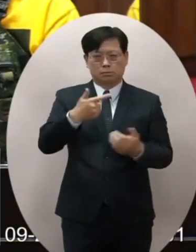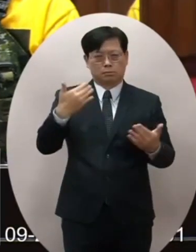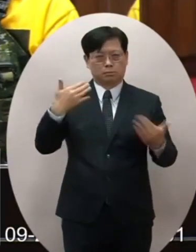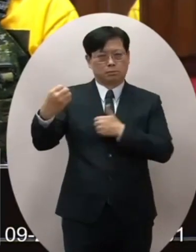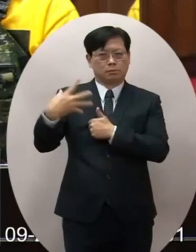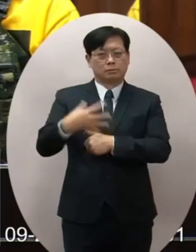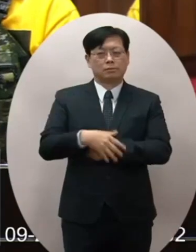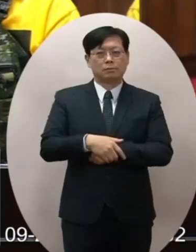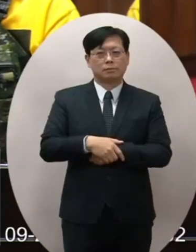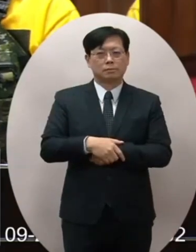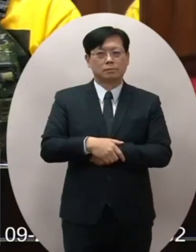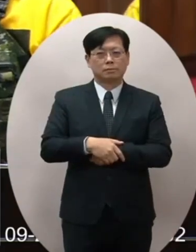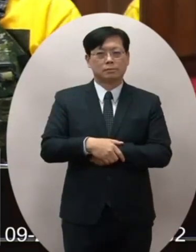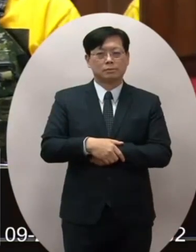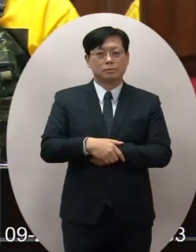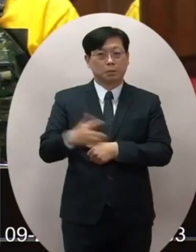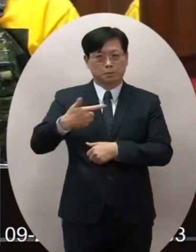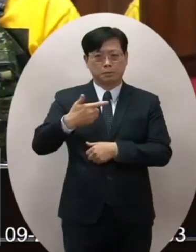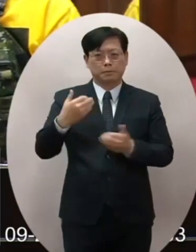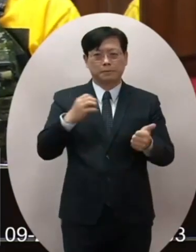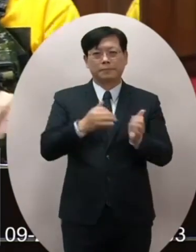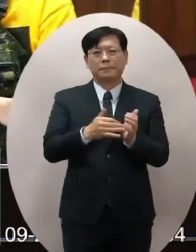确的告诉陈耀祥。